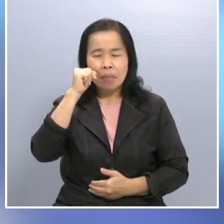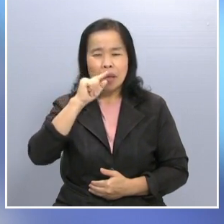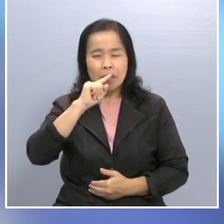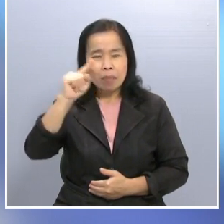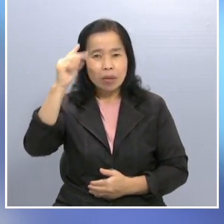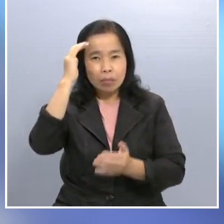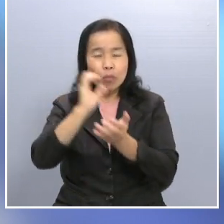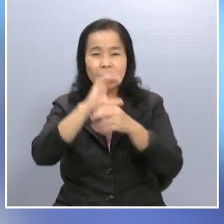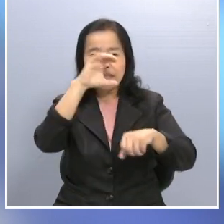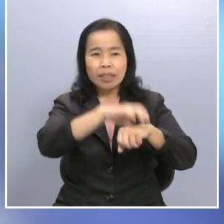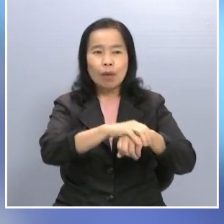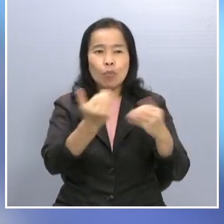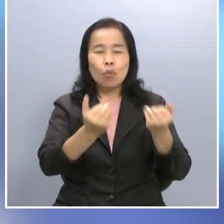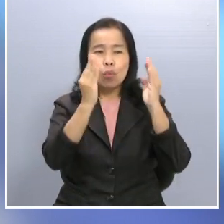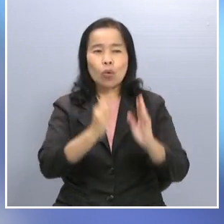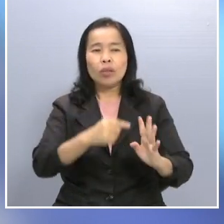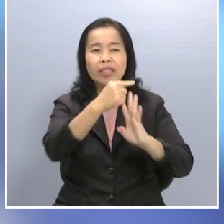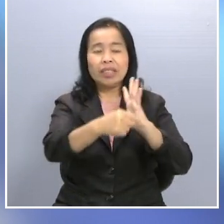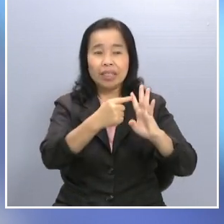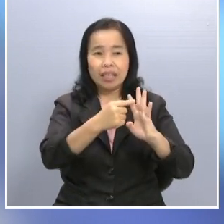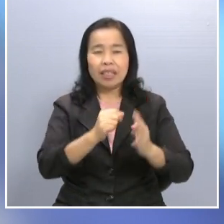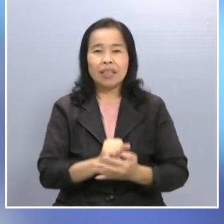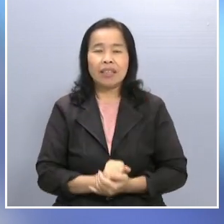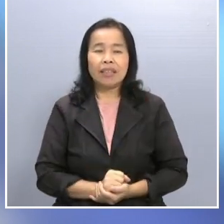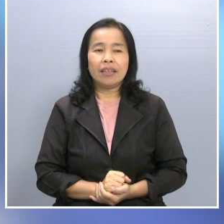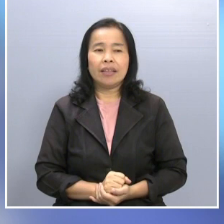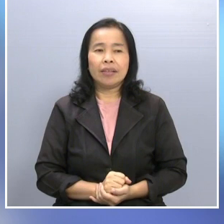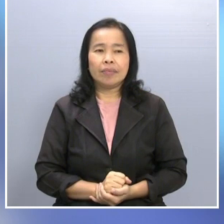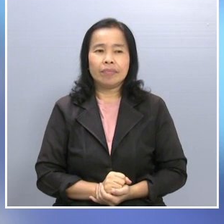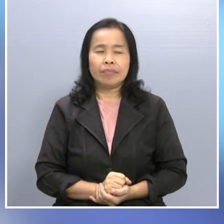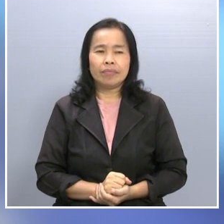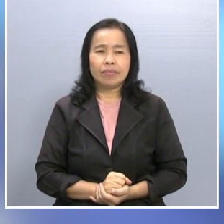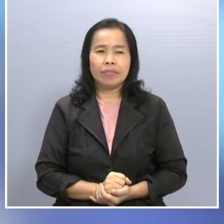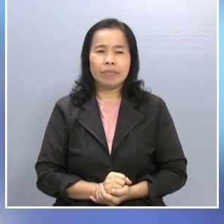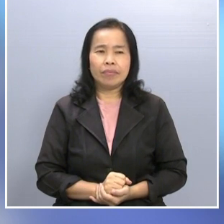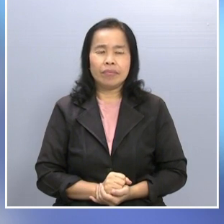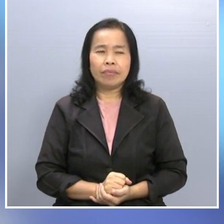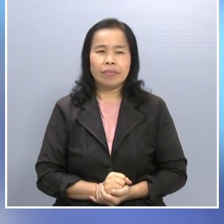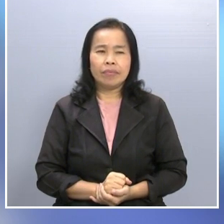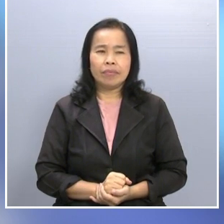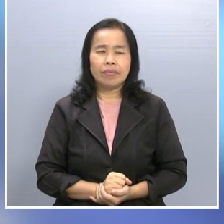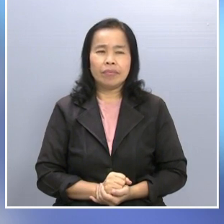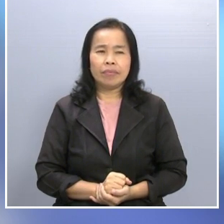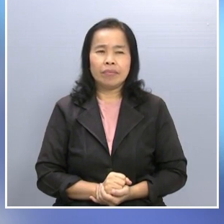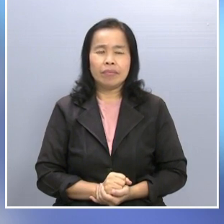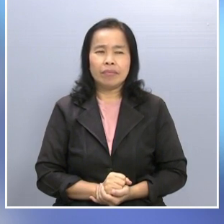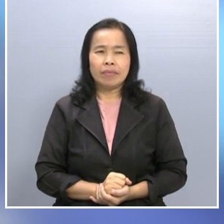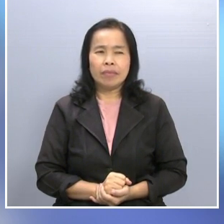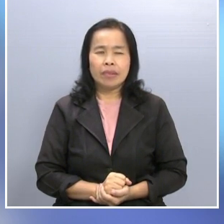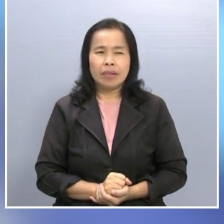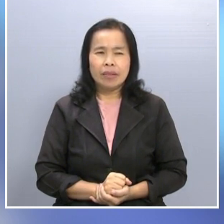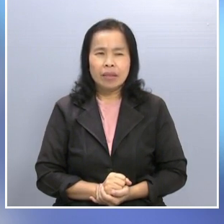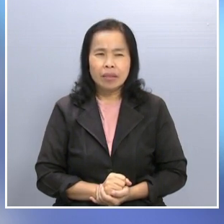บมึงจำไว้มึงไปพบหมามึง ช่วงนั้นไม่อยากทำไอ้ได้ไม่เลยไม่แต่หมาไม่ช่วงนั้นบ